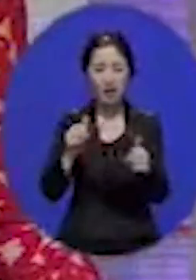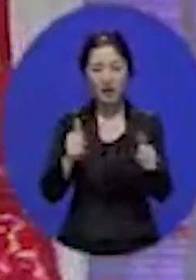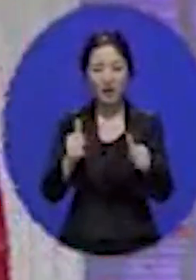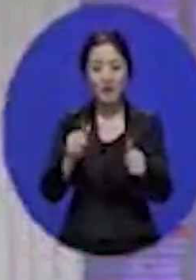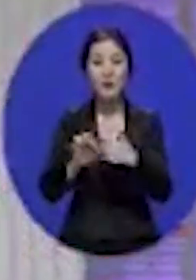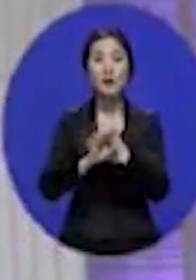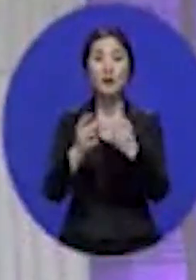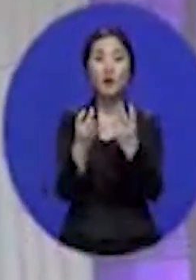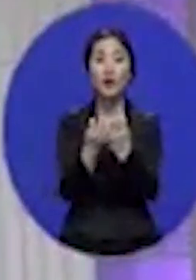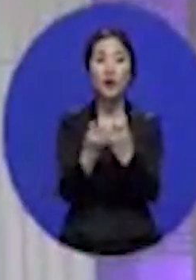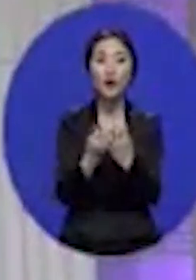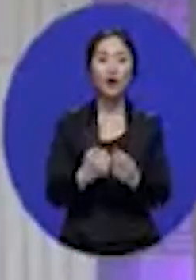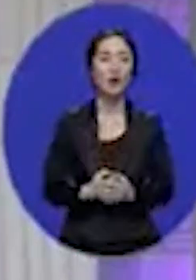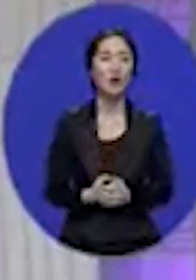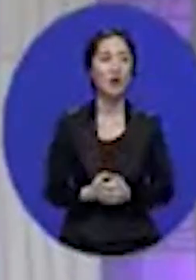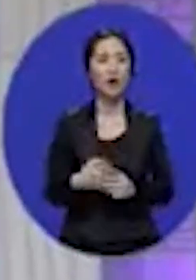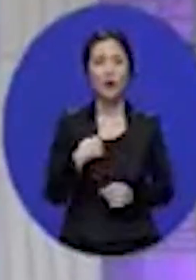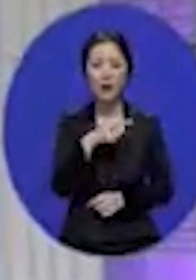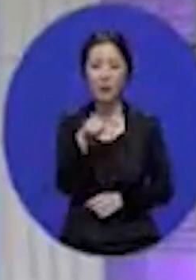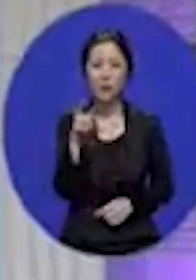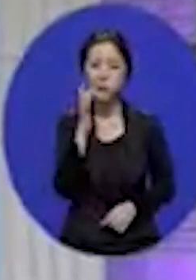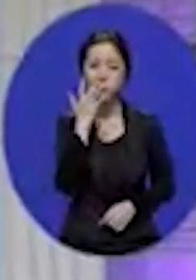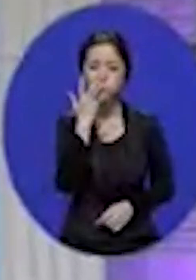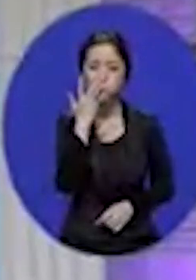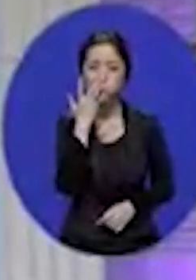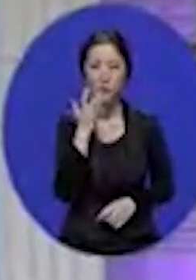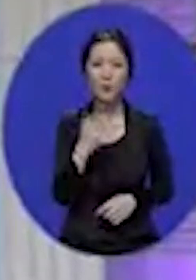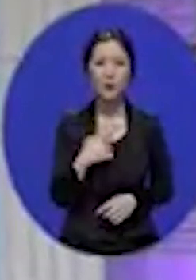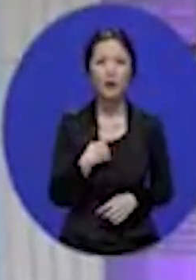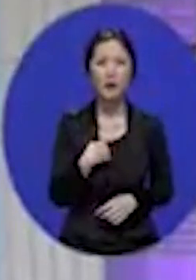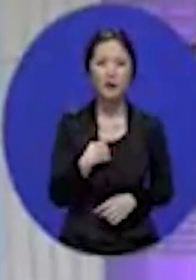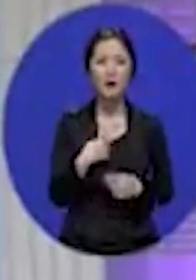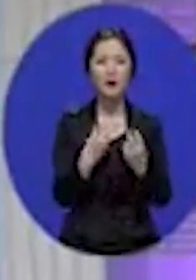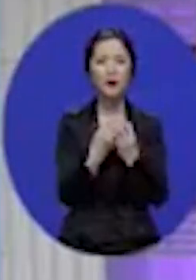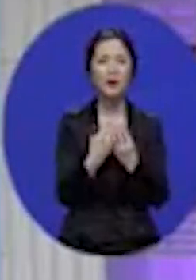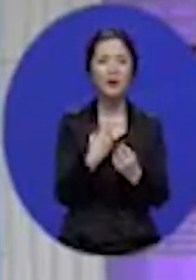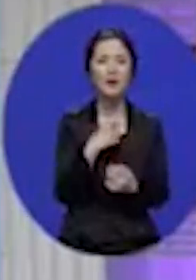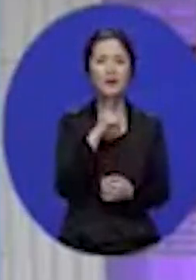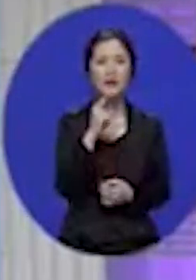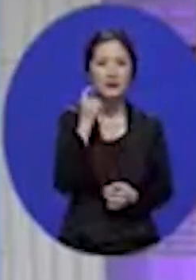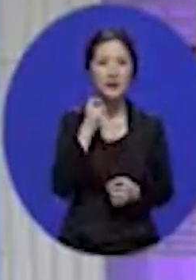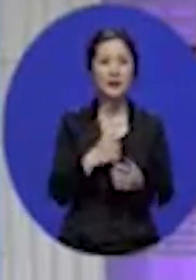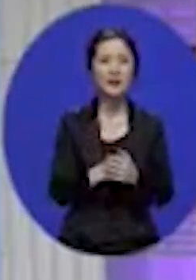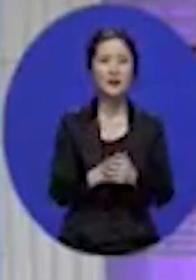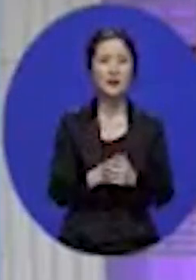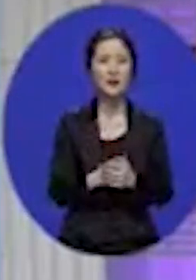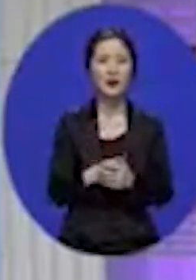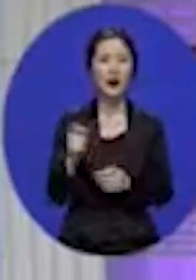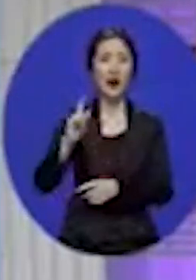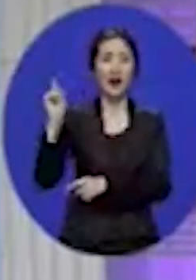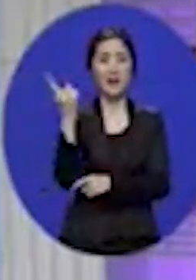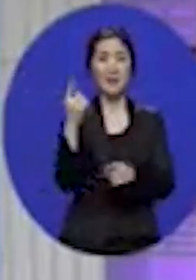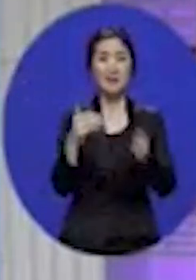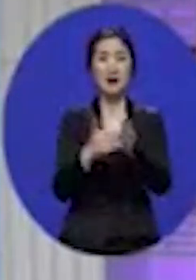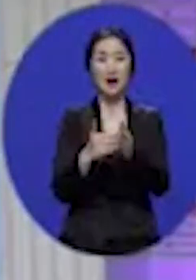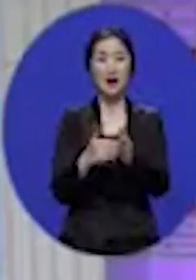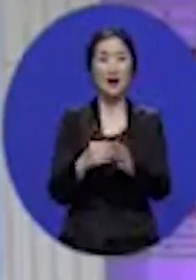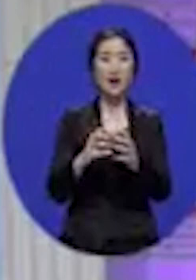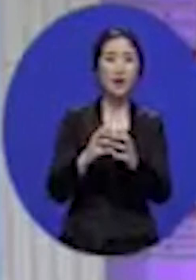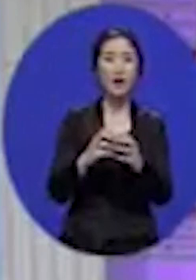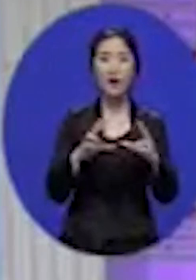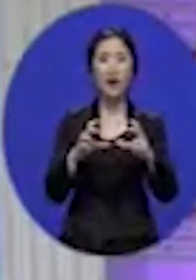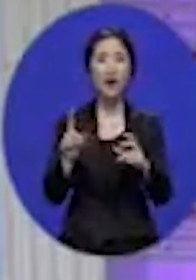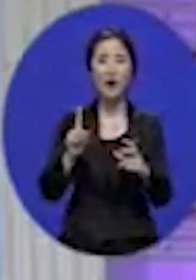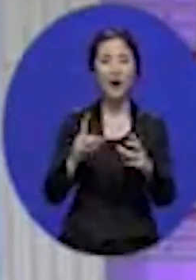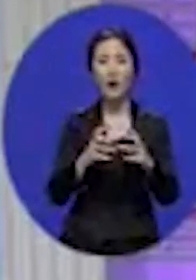상황이. 그러니까 이 뭔 상황인지 모르겠는 거예요. 이미 못 쫓아가는 거야. 그러니까 이정부 선수 쳤어. 공이 안, 공이